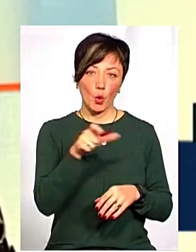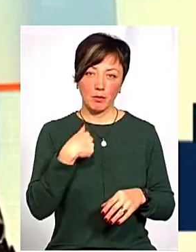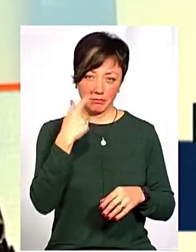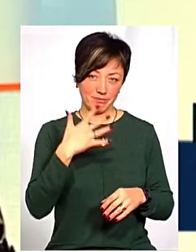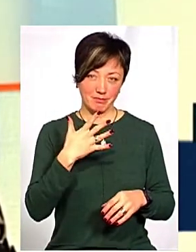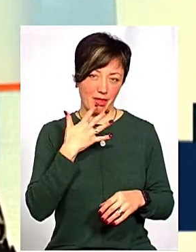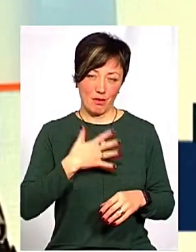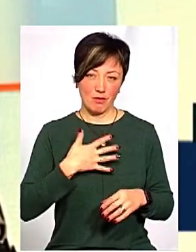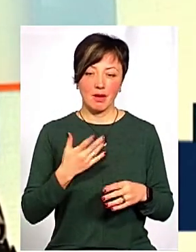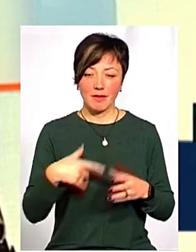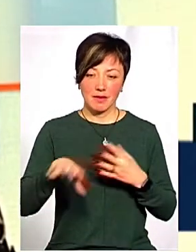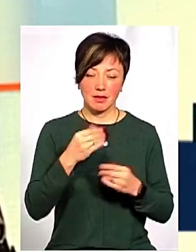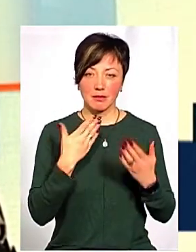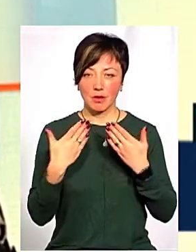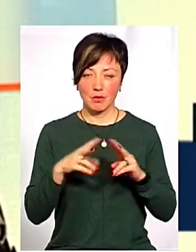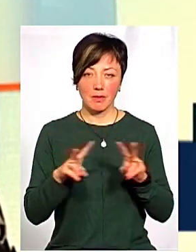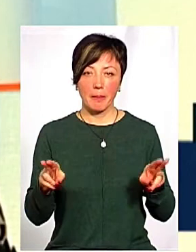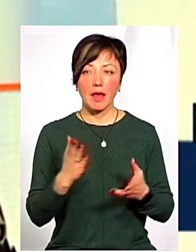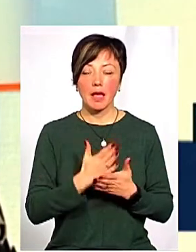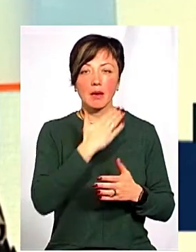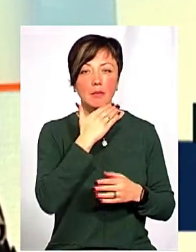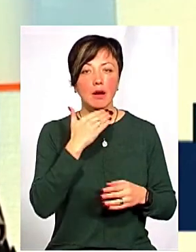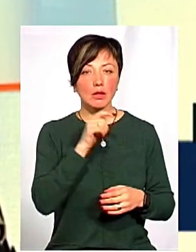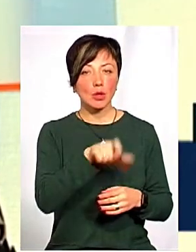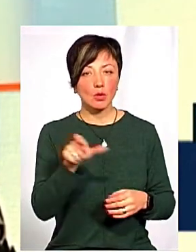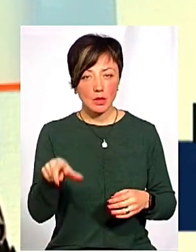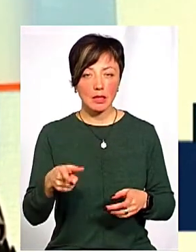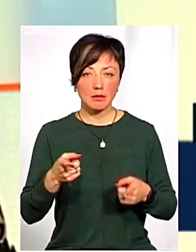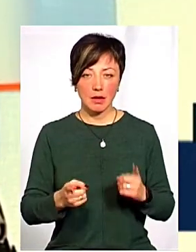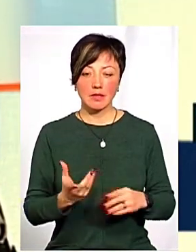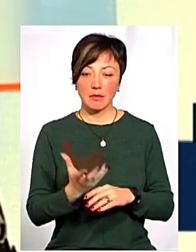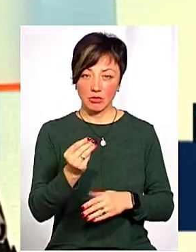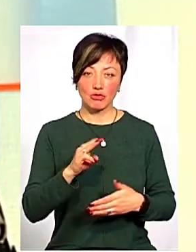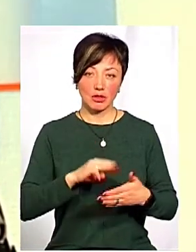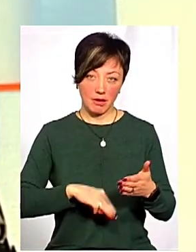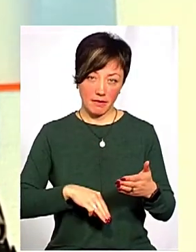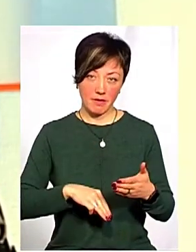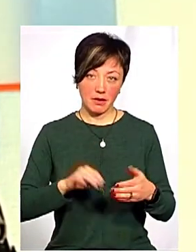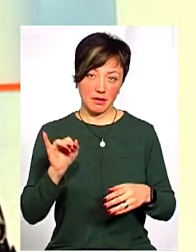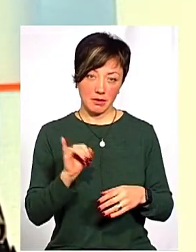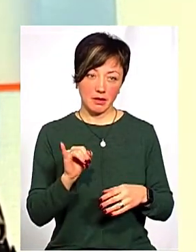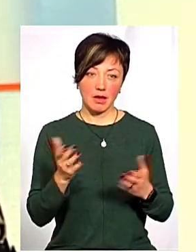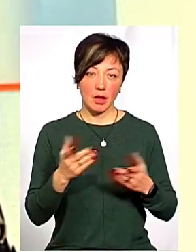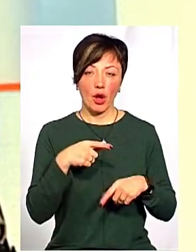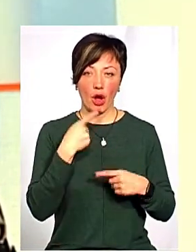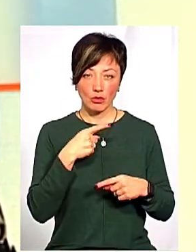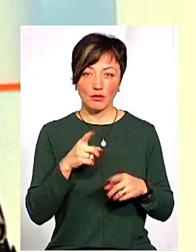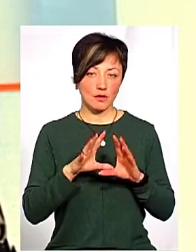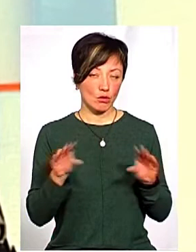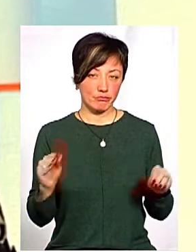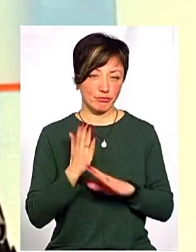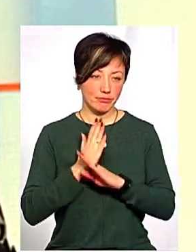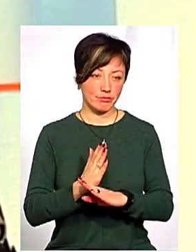рівно спілкуємося всі. Є багато людей, які насправді заплатили штрафи і які кажуть, що